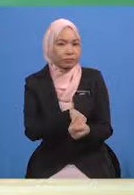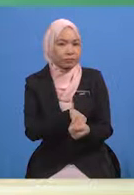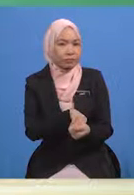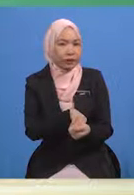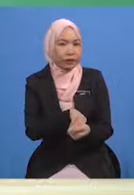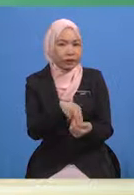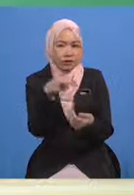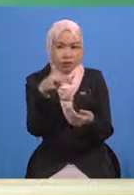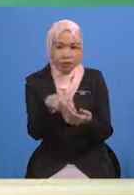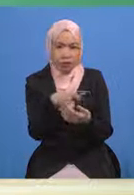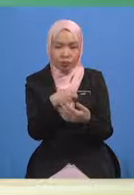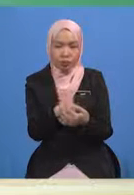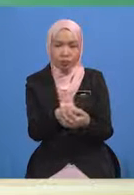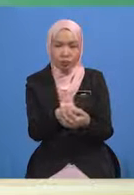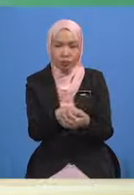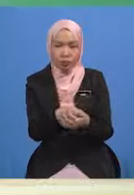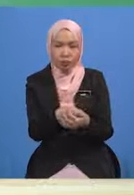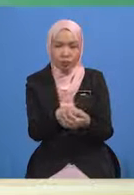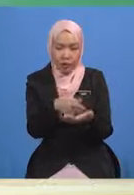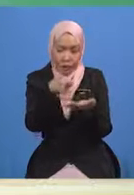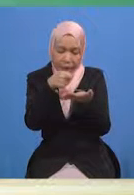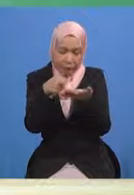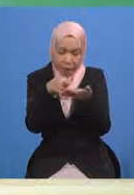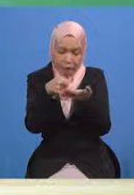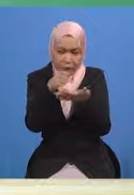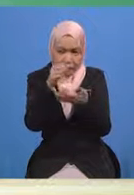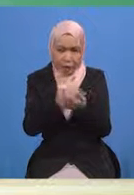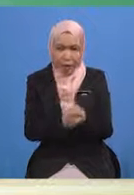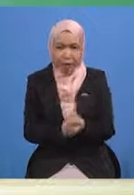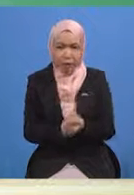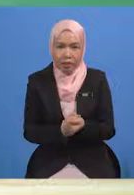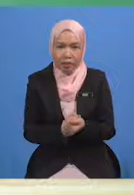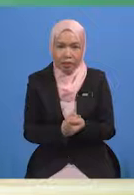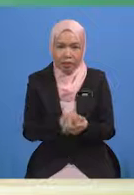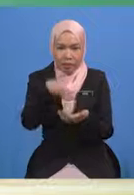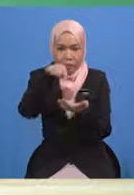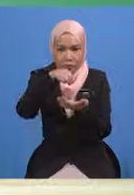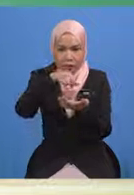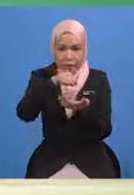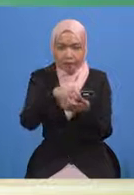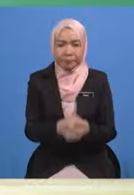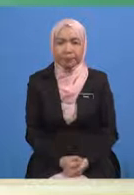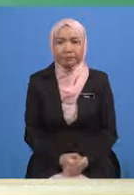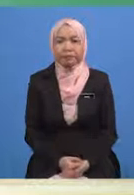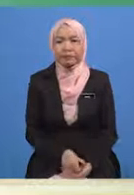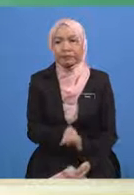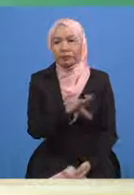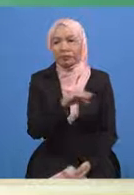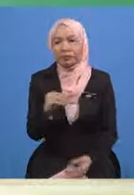sudu, kanta pembesar, forcep, tanah